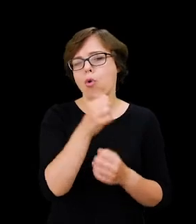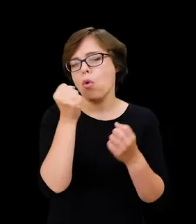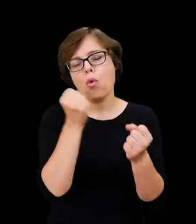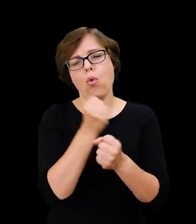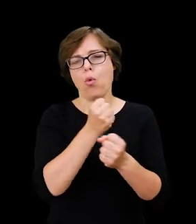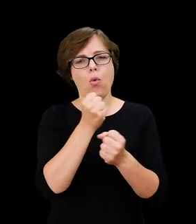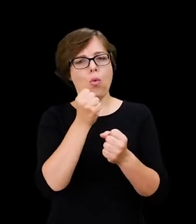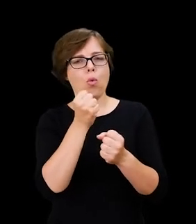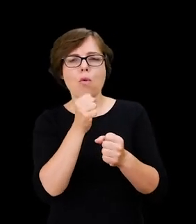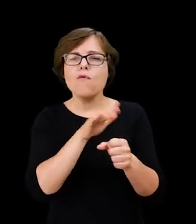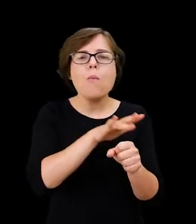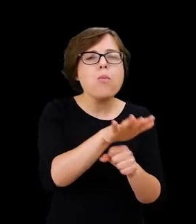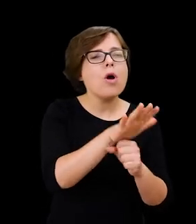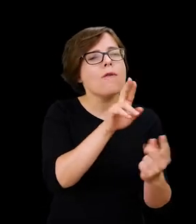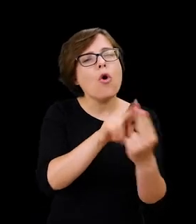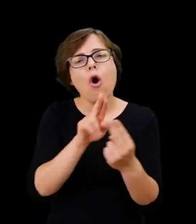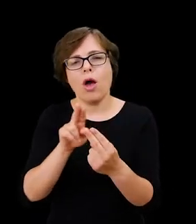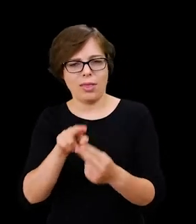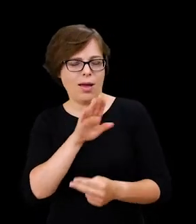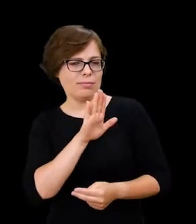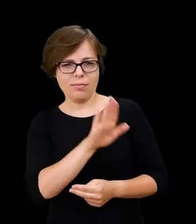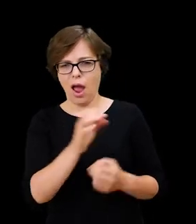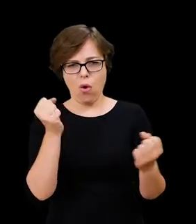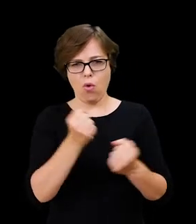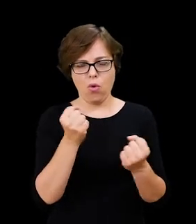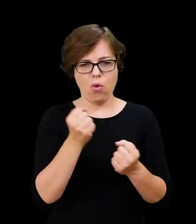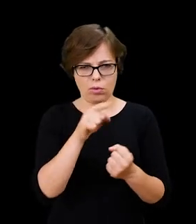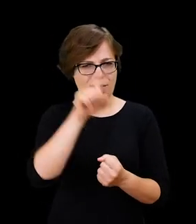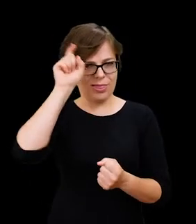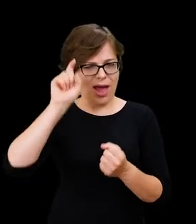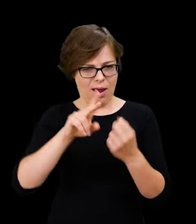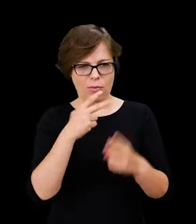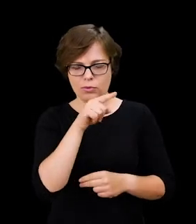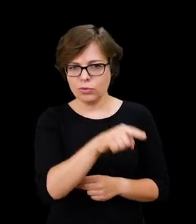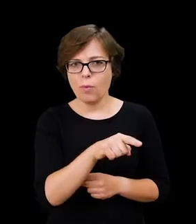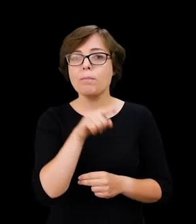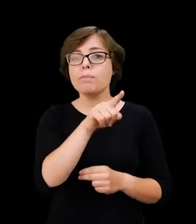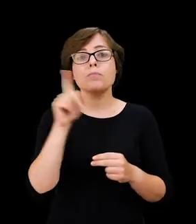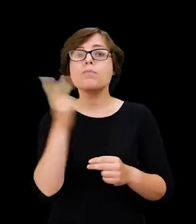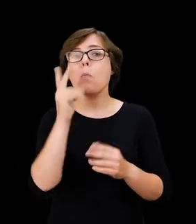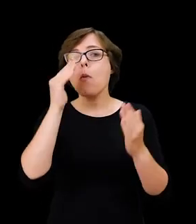najbardziej wpływowych starożytników niemieckich, którego poznała w Rzymie w